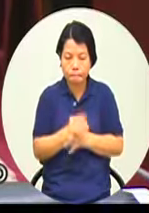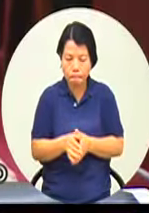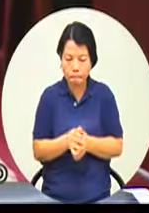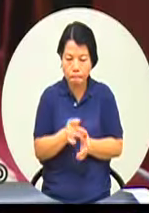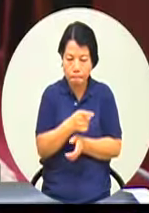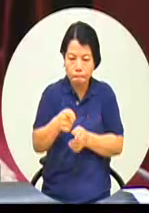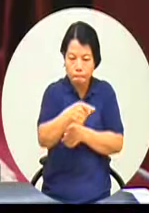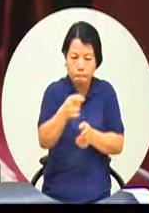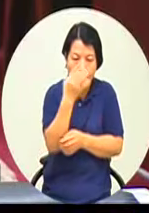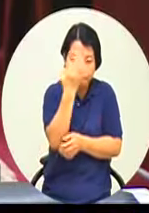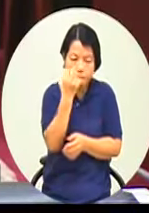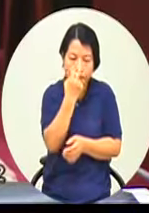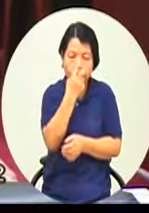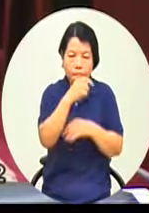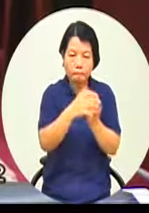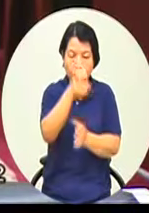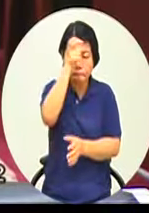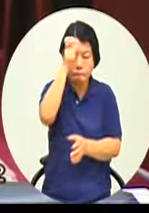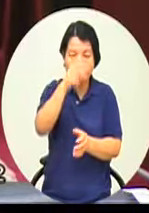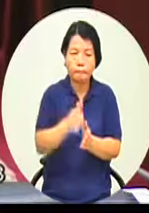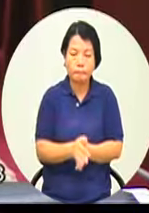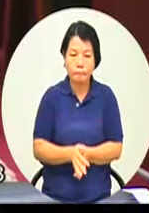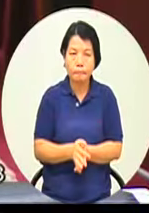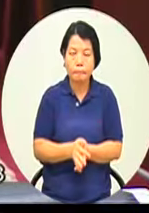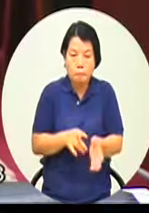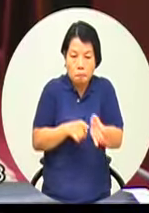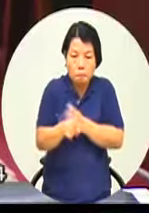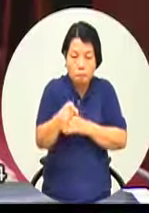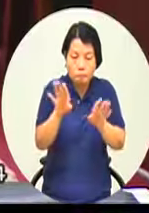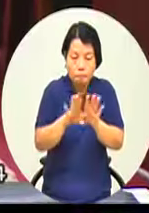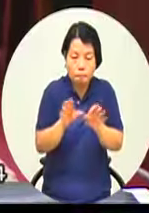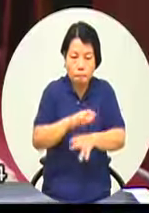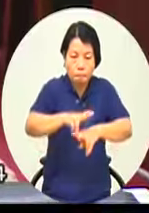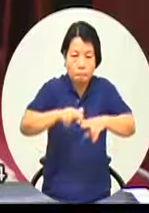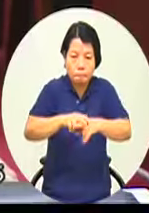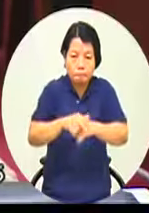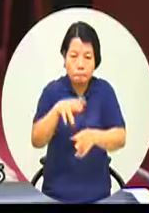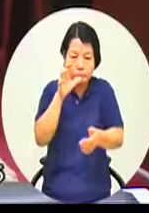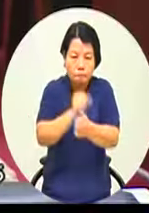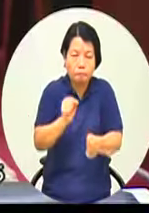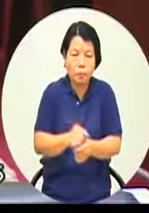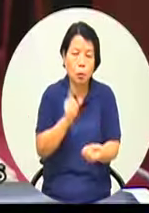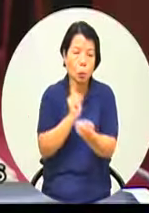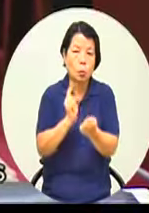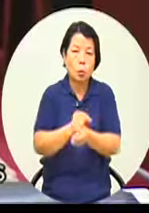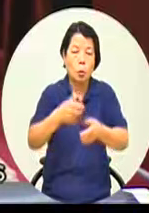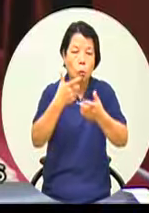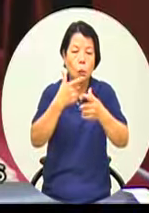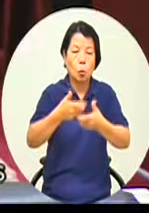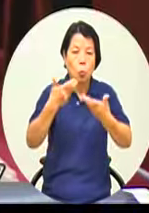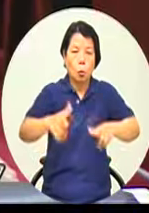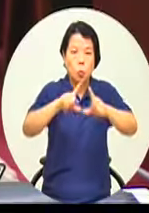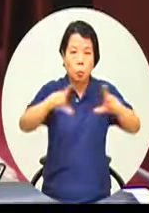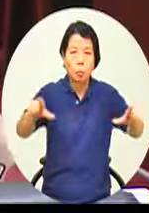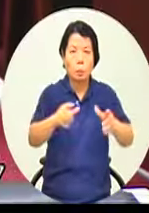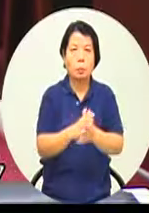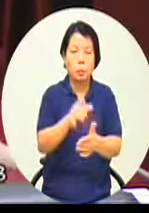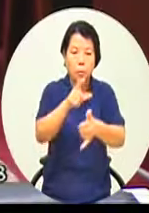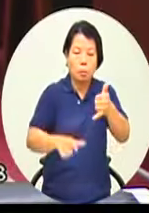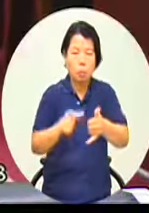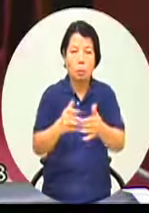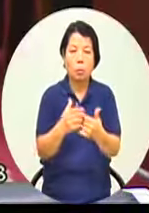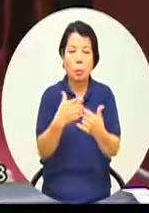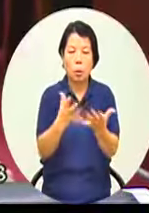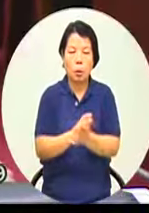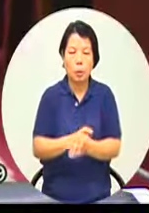方、我们的侦查队，专门拢咧办刑事的啊，有时候要破获那种重大的案件啊。包括有一些很